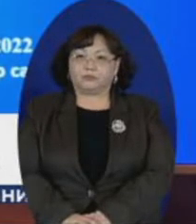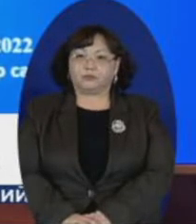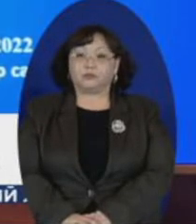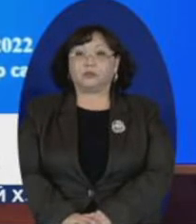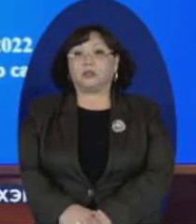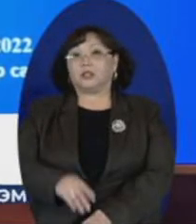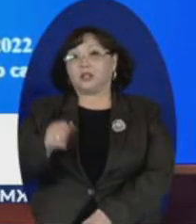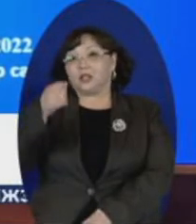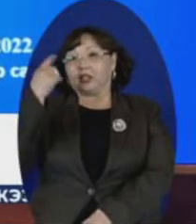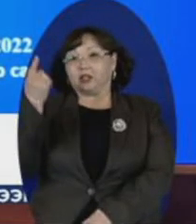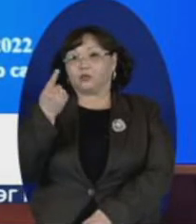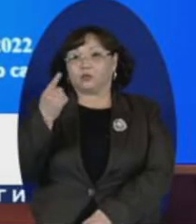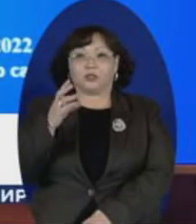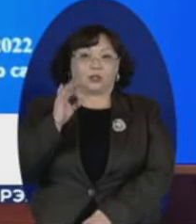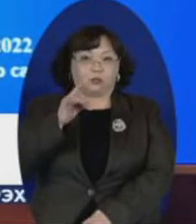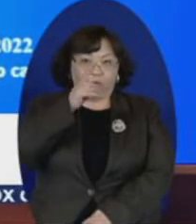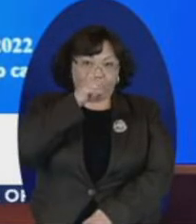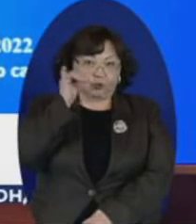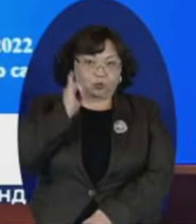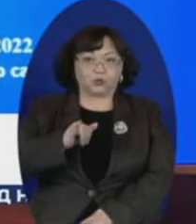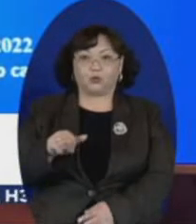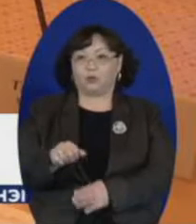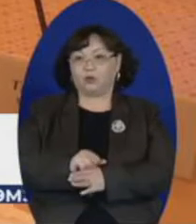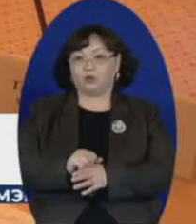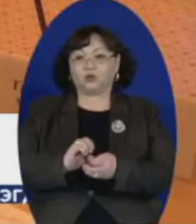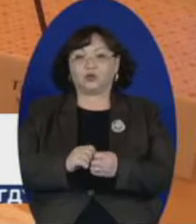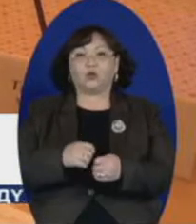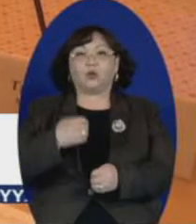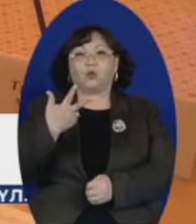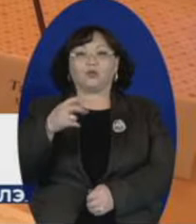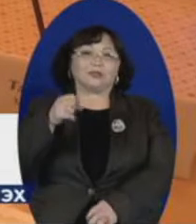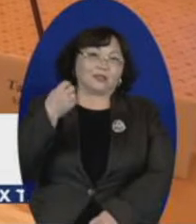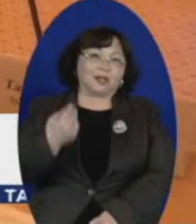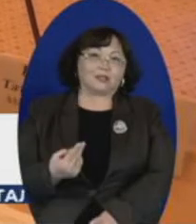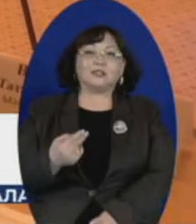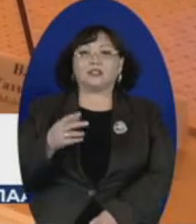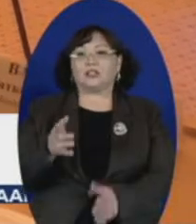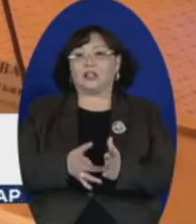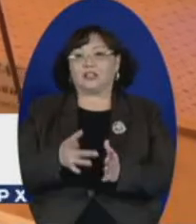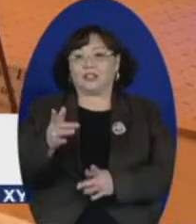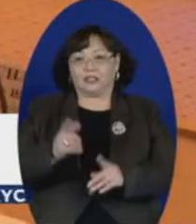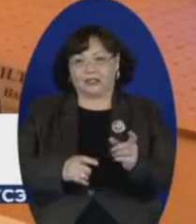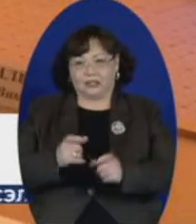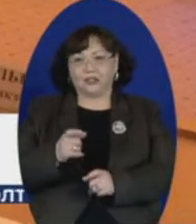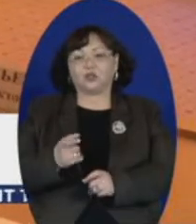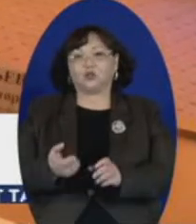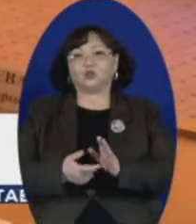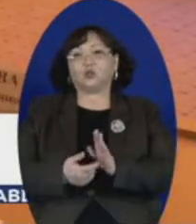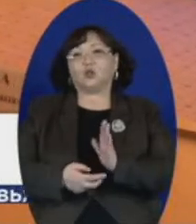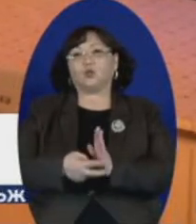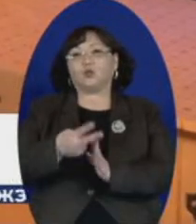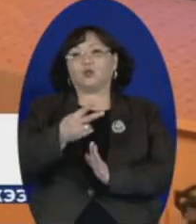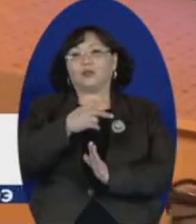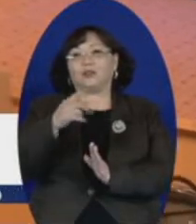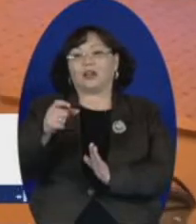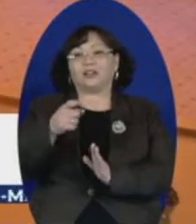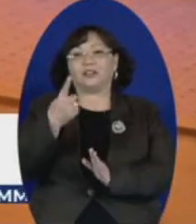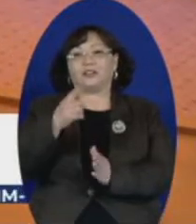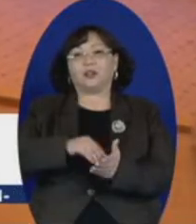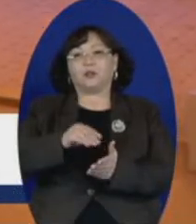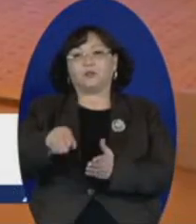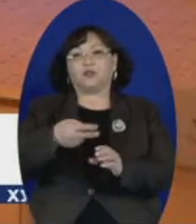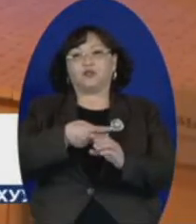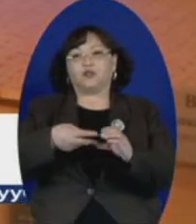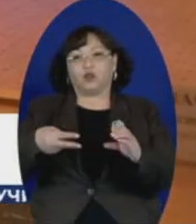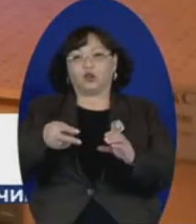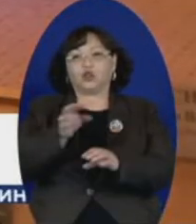Харин эрчим хүчний салбарт Оросын талаас боловсруулж өгсөн 3-р цэклэн станцын техник эдийн засгийн үнэлгээг тэр ум гаруй Еврогийн төсөл